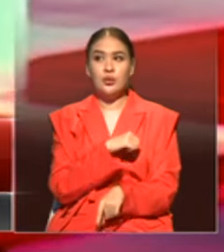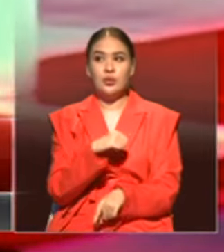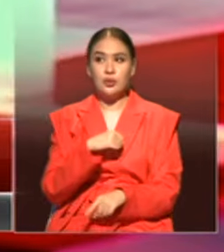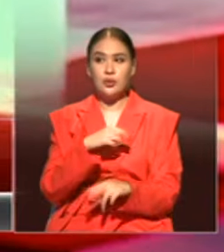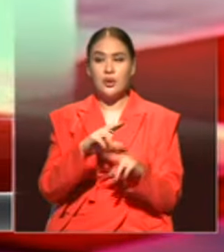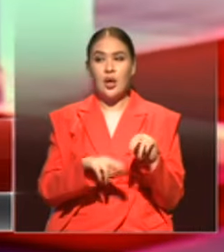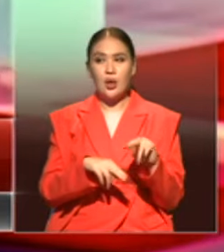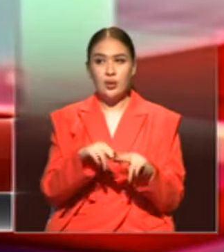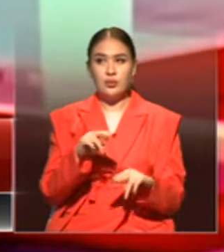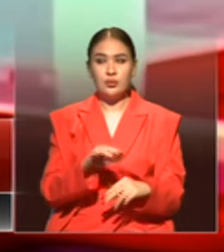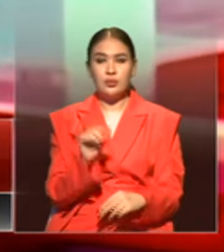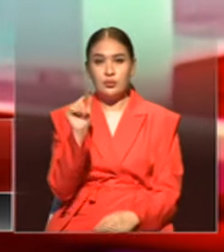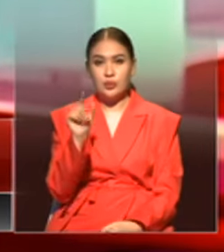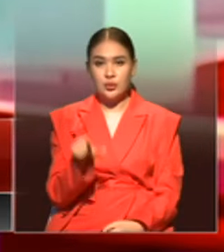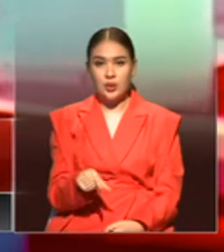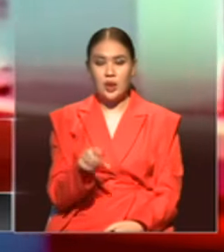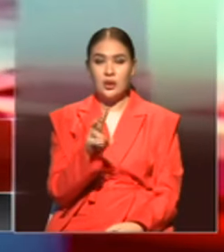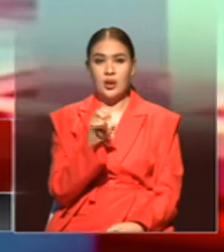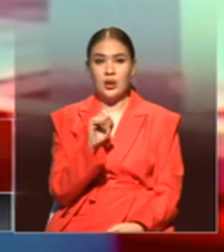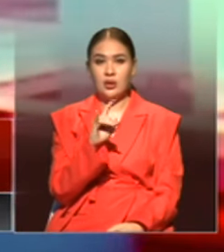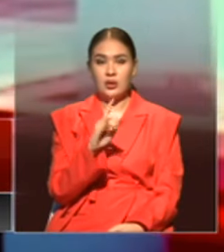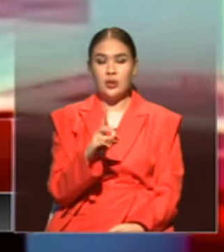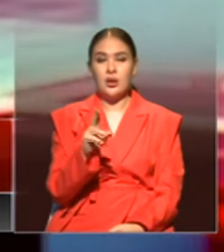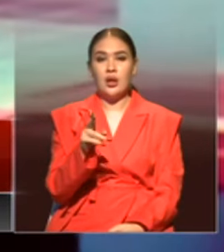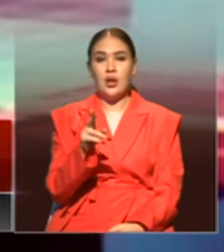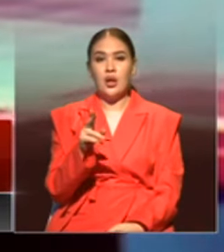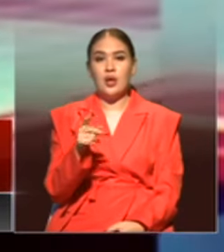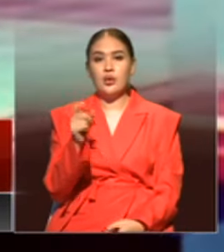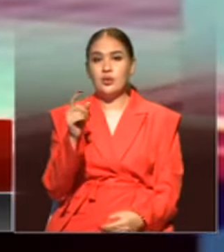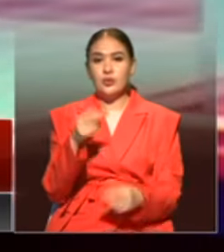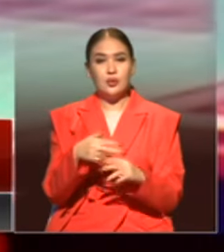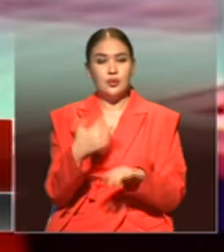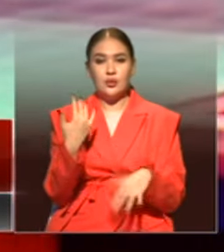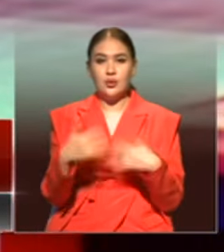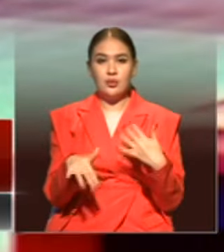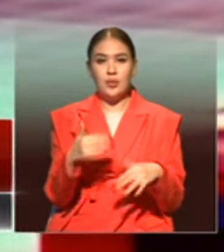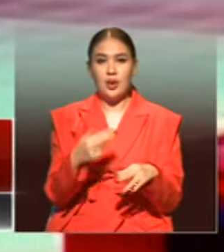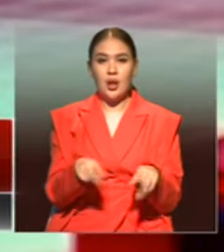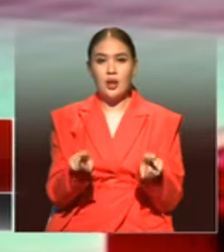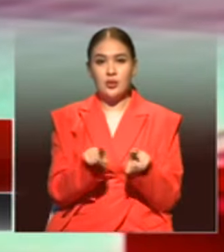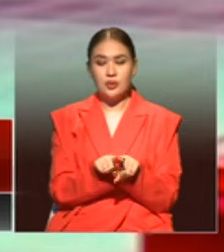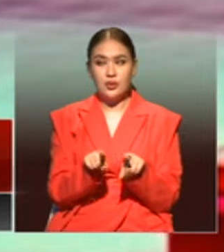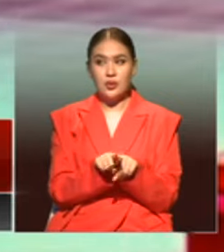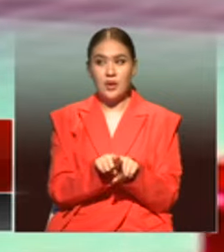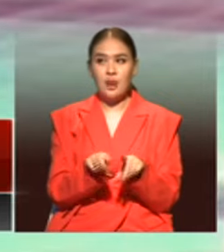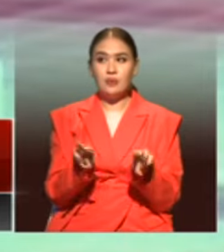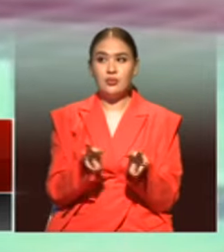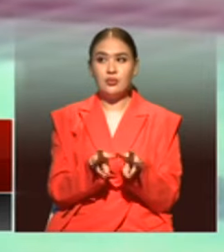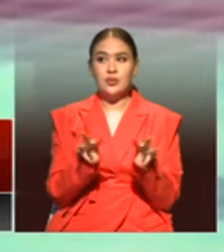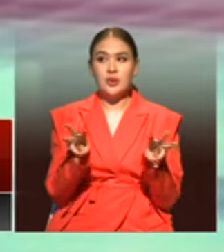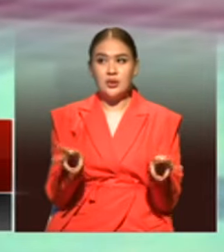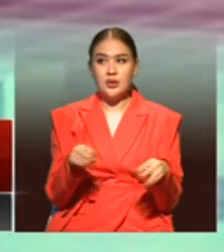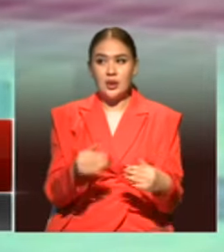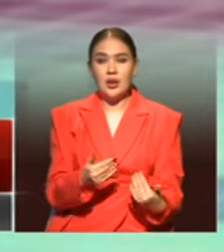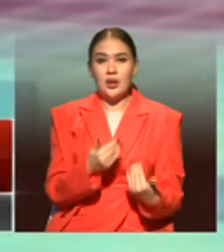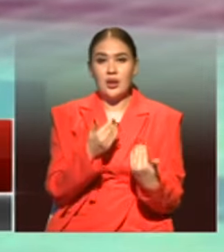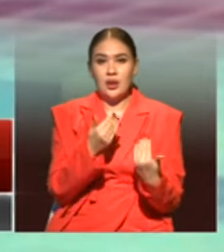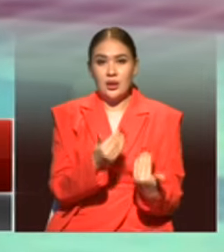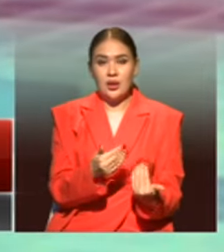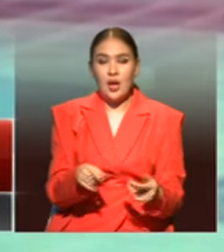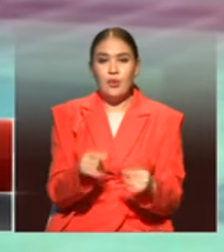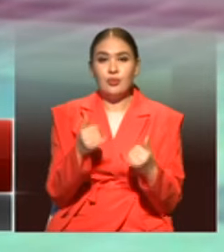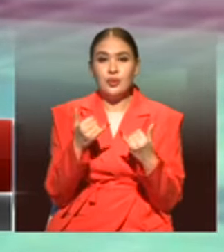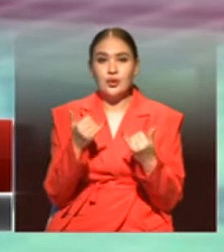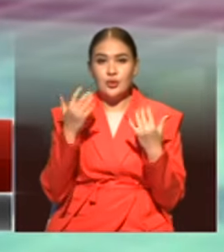Пластикалық бутылкалардың нарықтағы бағасы өте төмен да. Сондықтан мен қазіргі күнде осы министрлікке бүгінгі